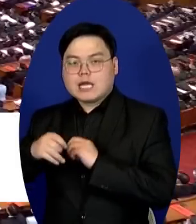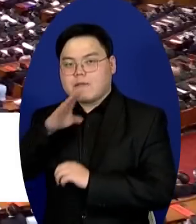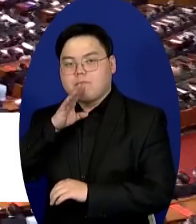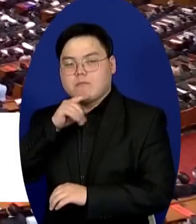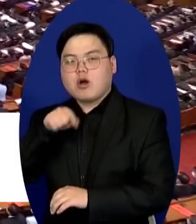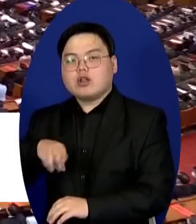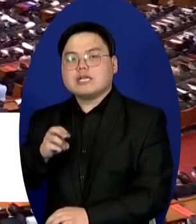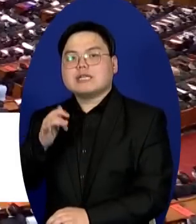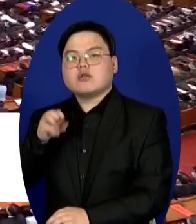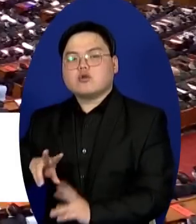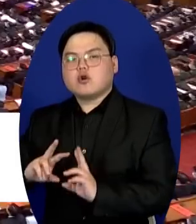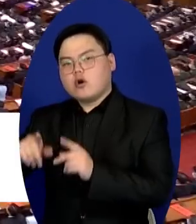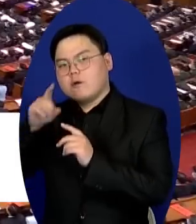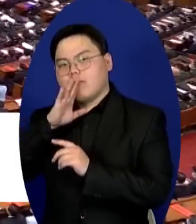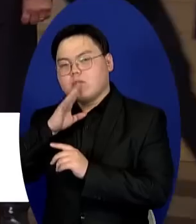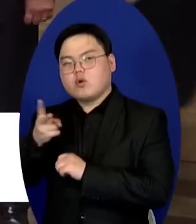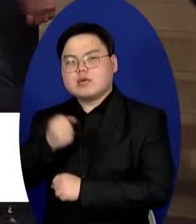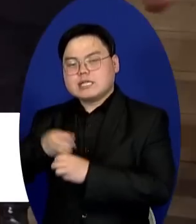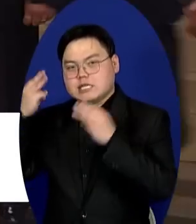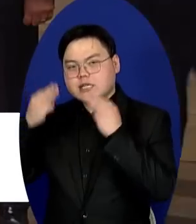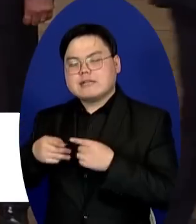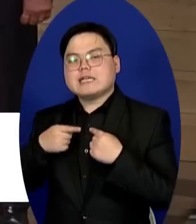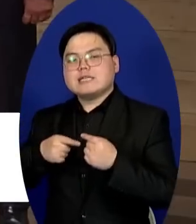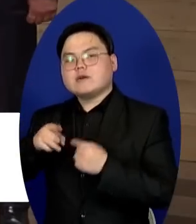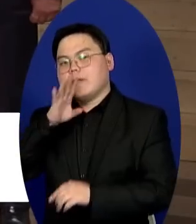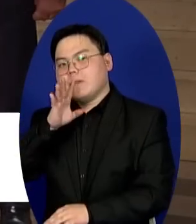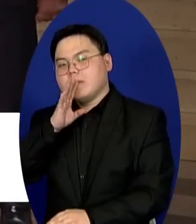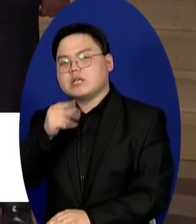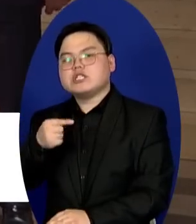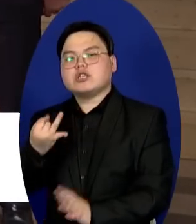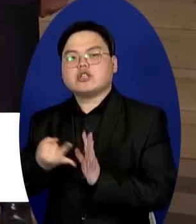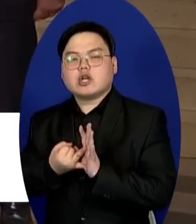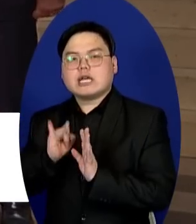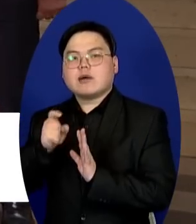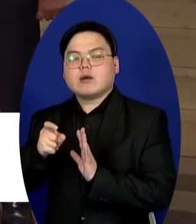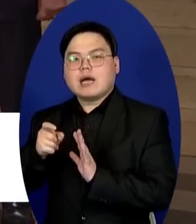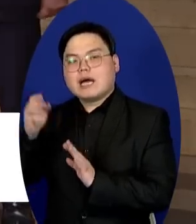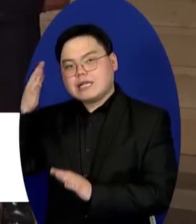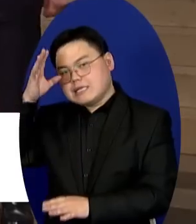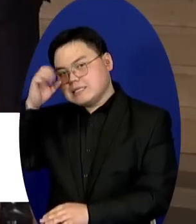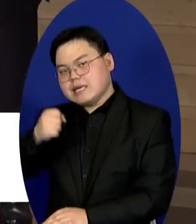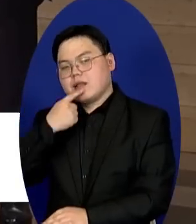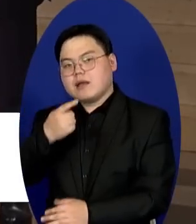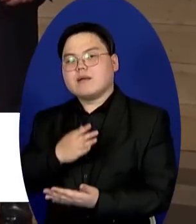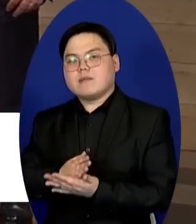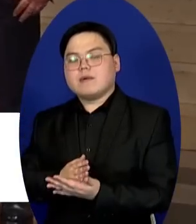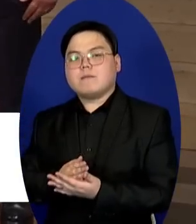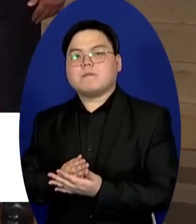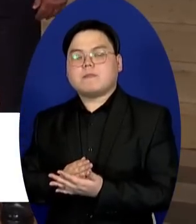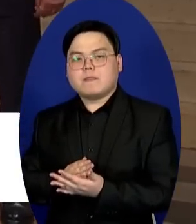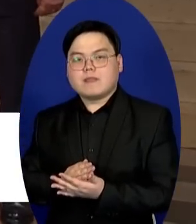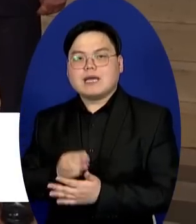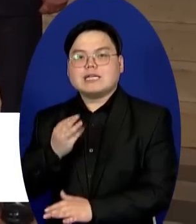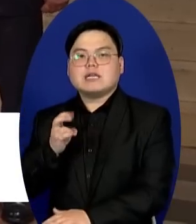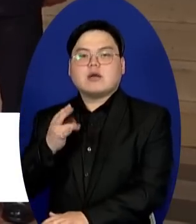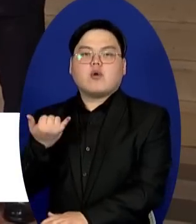статусыг дангаар өөрчлөх альваа оролдлогыг шийдвэртэй эсэргүүцэх болно гэдгээ G7-ийн бүлгийн гадаад хэргийн сайд нар батлан илэрхийлсэн байна. Энэчлэн Шинжаа